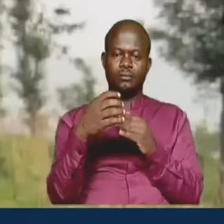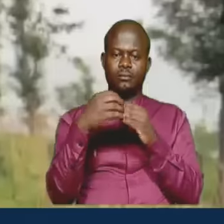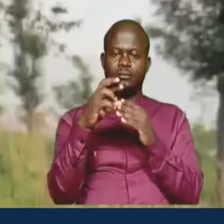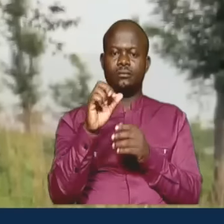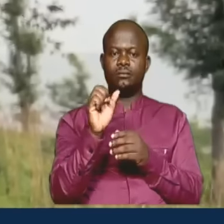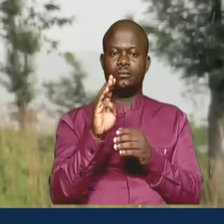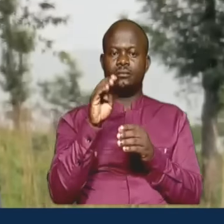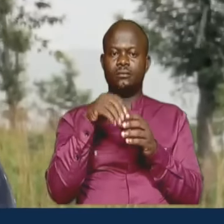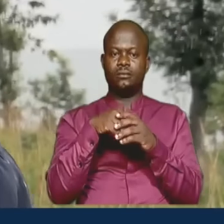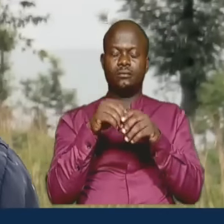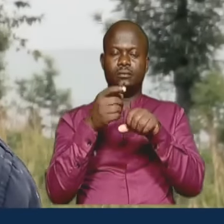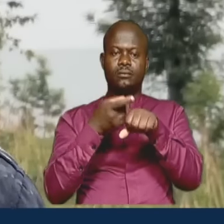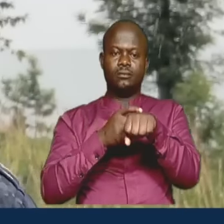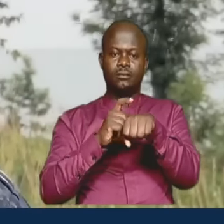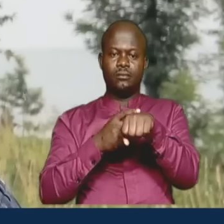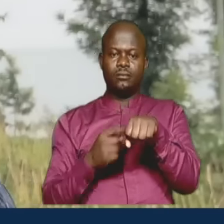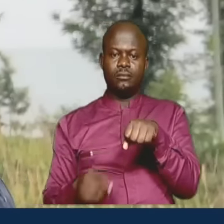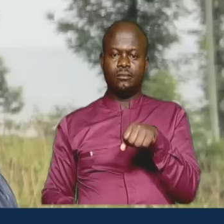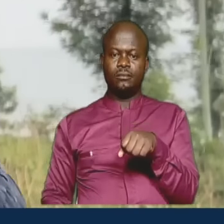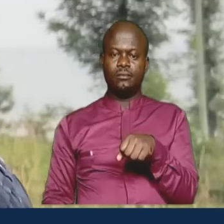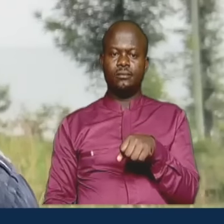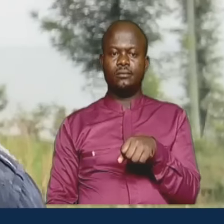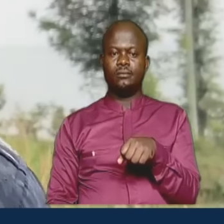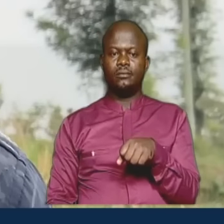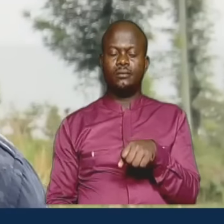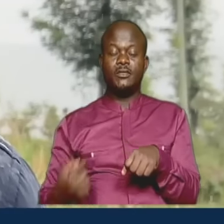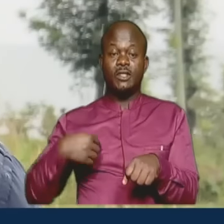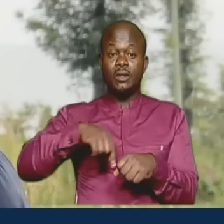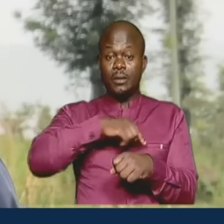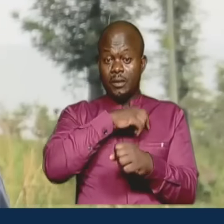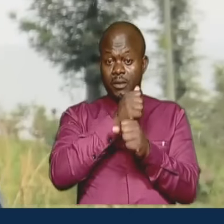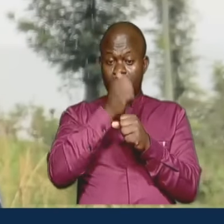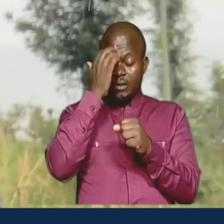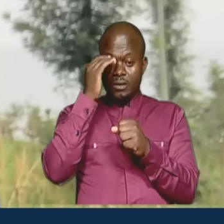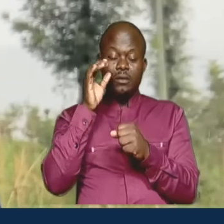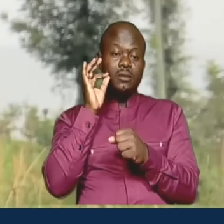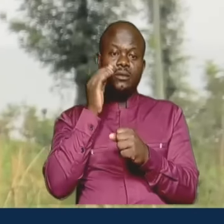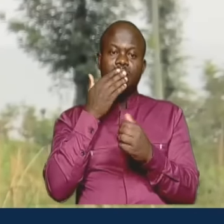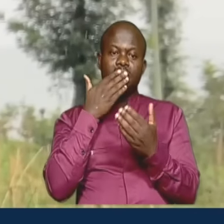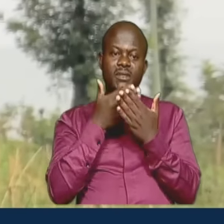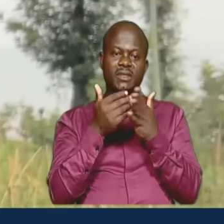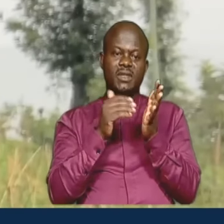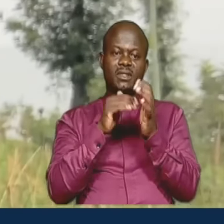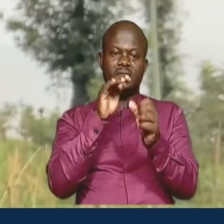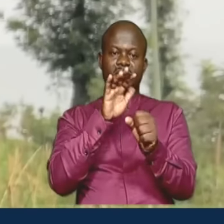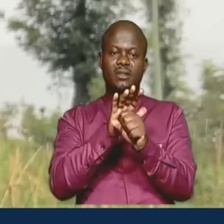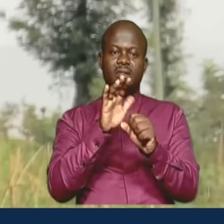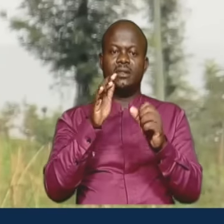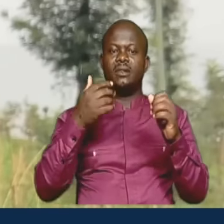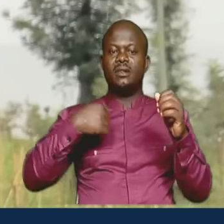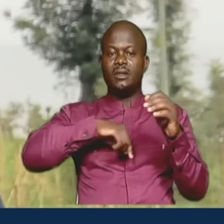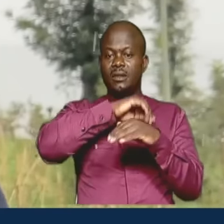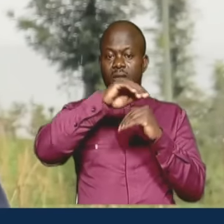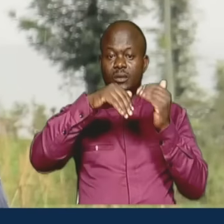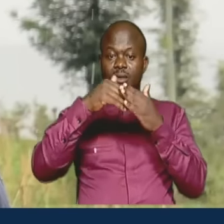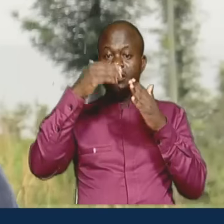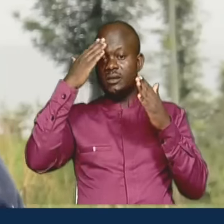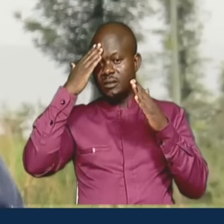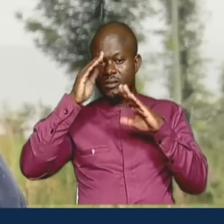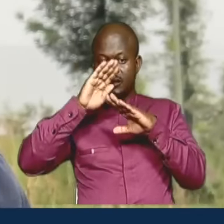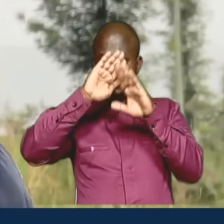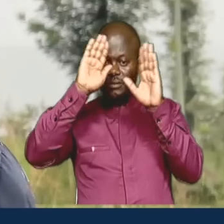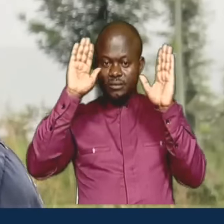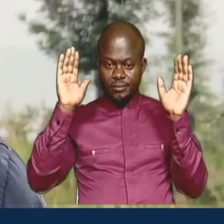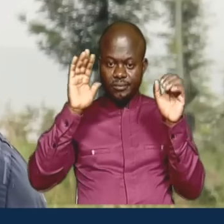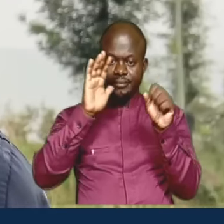Ruhengeri. Bimwe mu bidiho birakorwa kugira ngo tubashe kuba twabona imbuto nziza kandi nyinshi, ngirango twese ngirango turabizi yuko akenshi